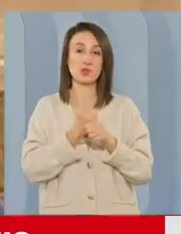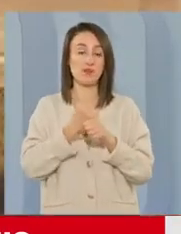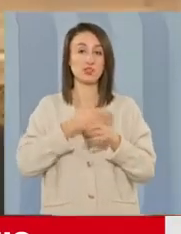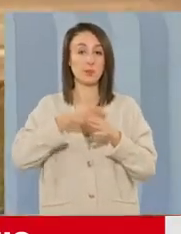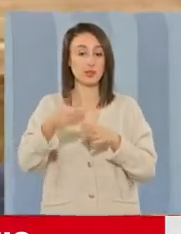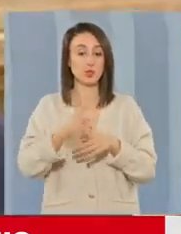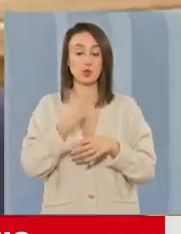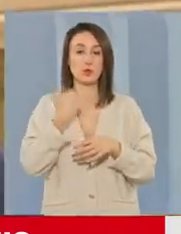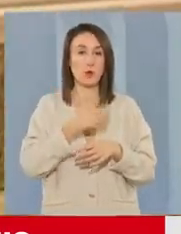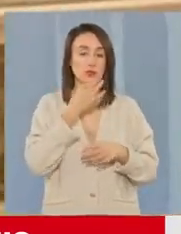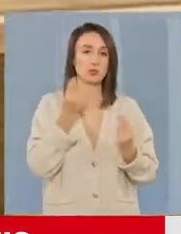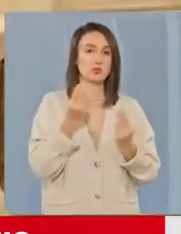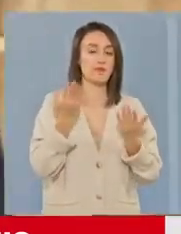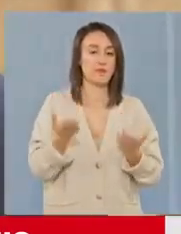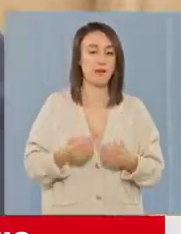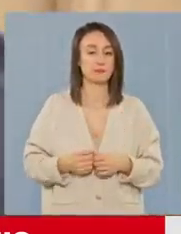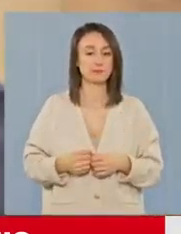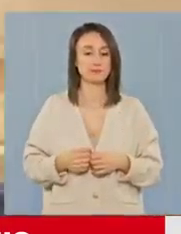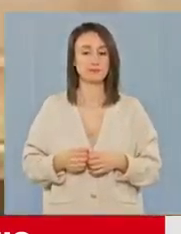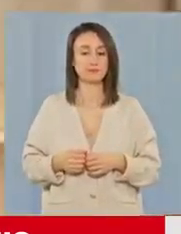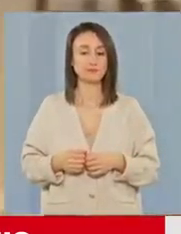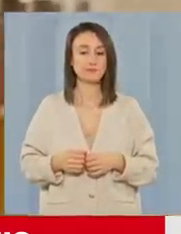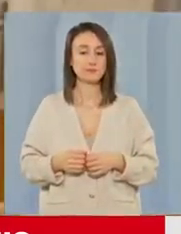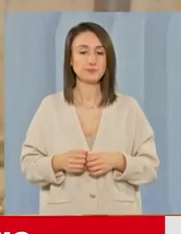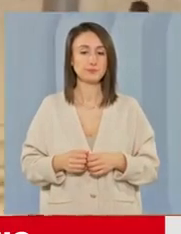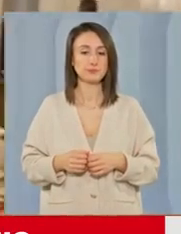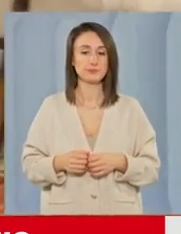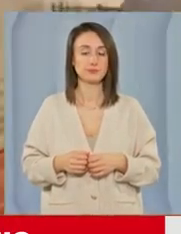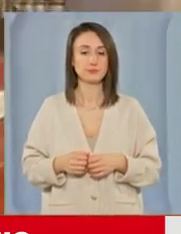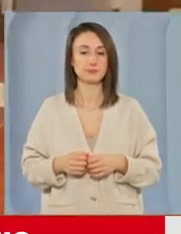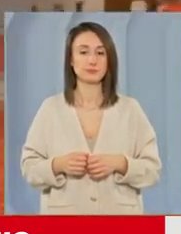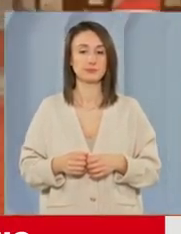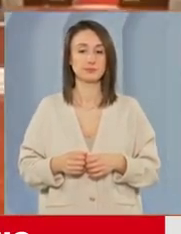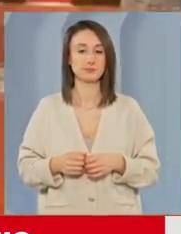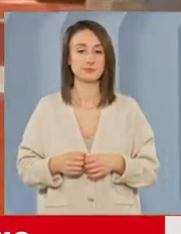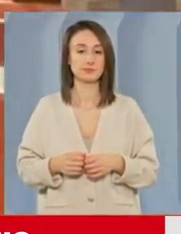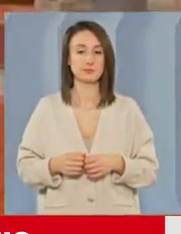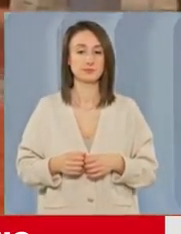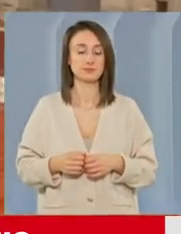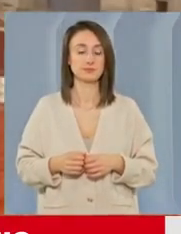Nu aș vrea să speculez și nici dumneavoastră nu cred că trebuie să speculați pe chestia asta, sincer.